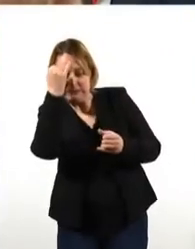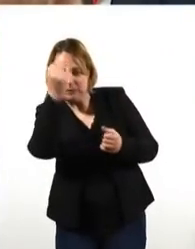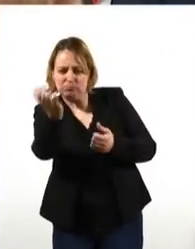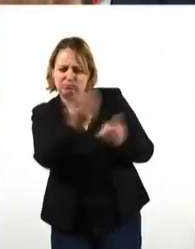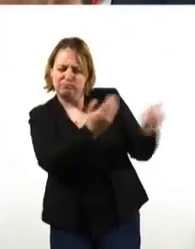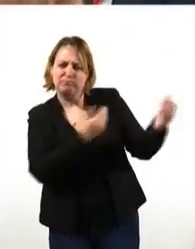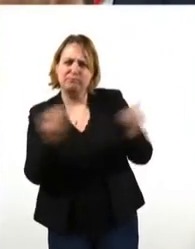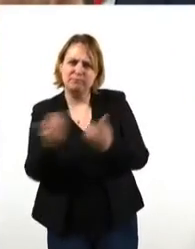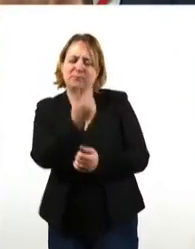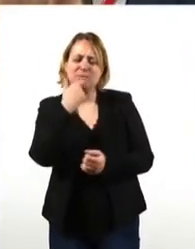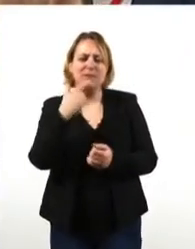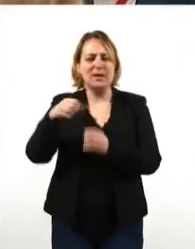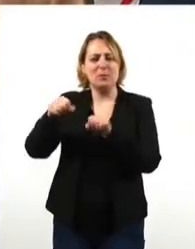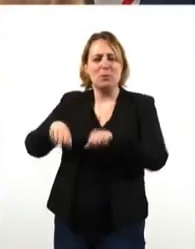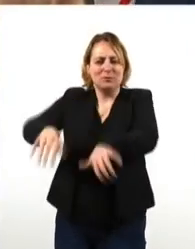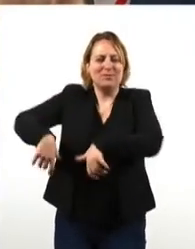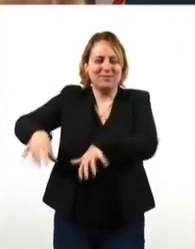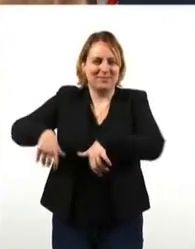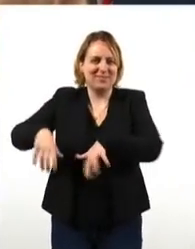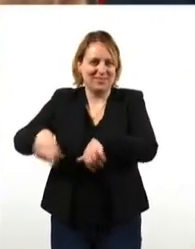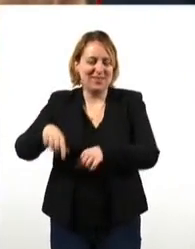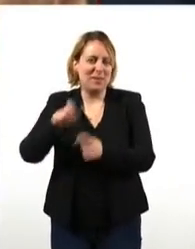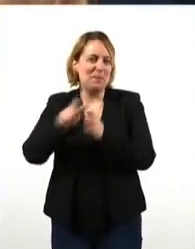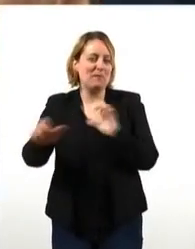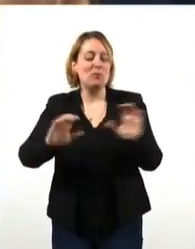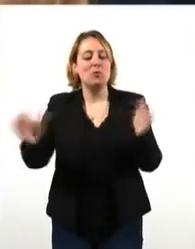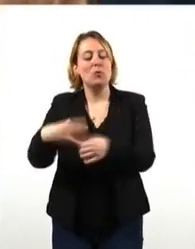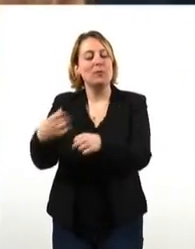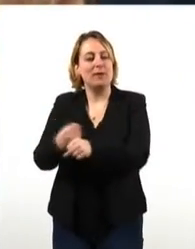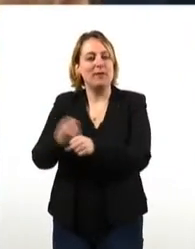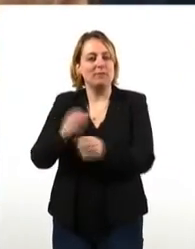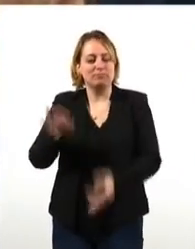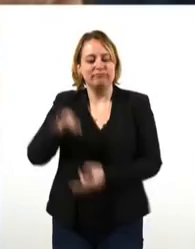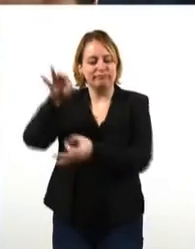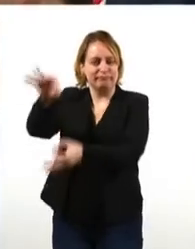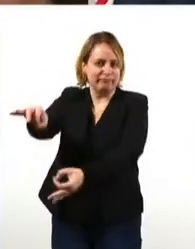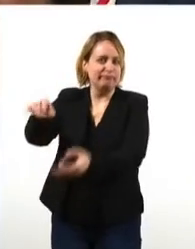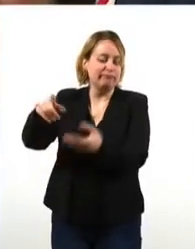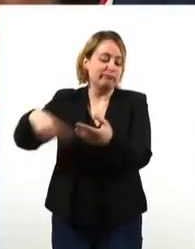notera scrupuleusement pour ensuite les verser au groupe de travail et faire en sorte